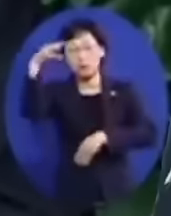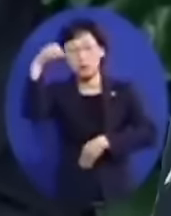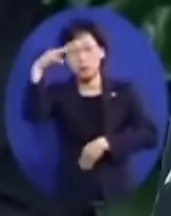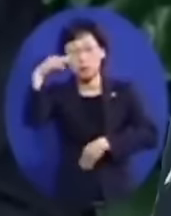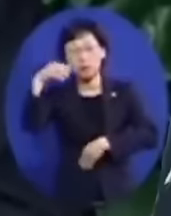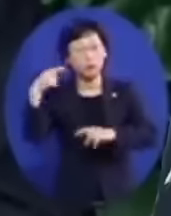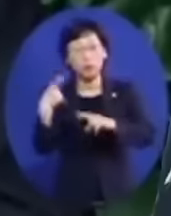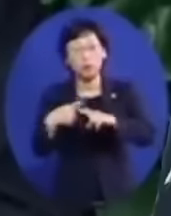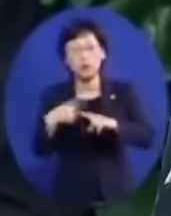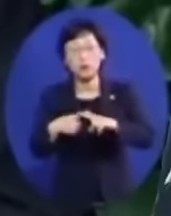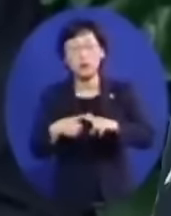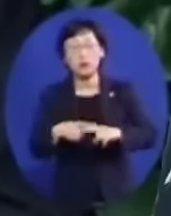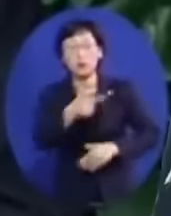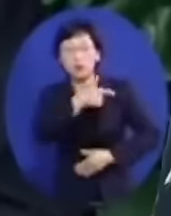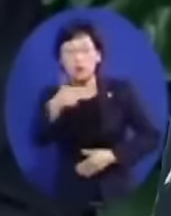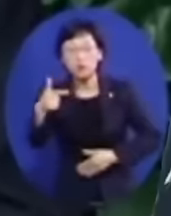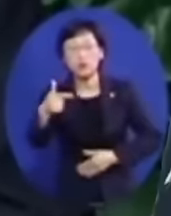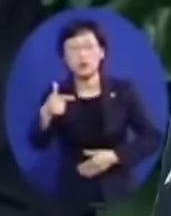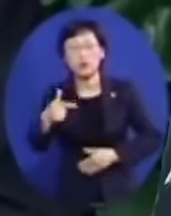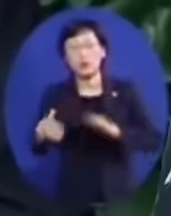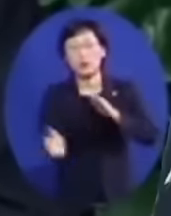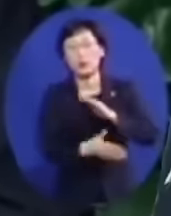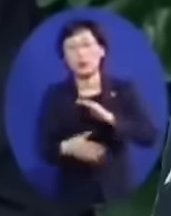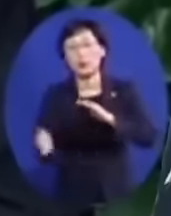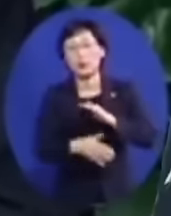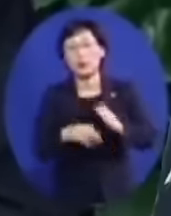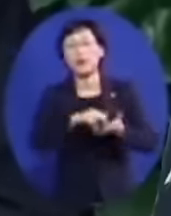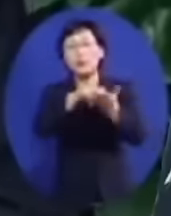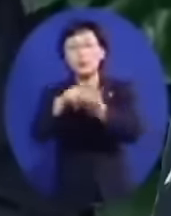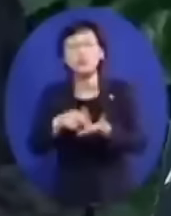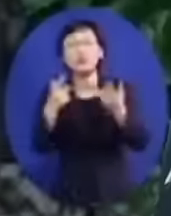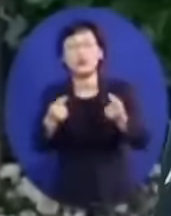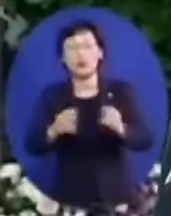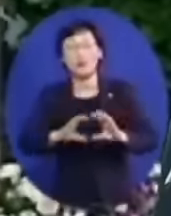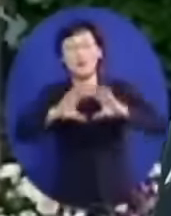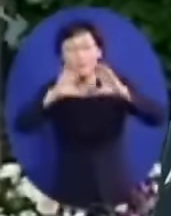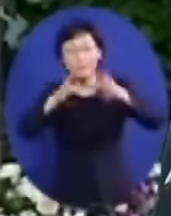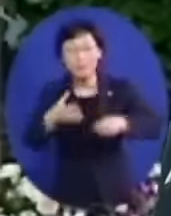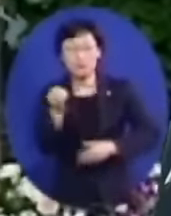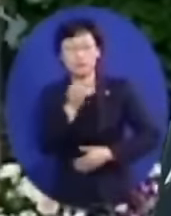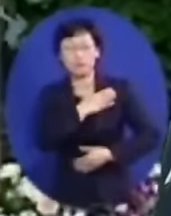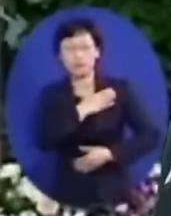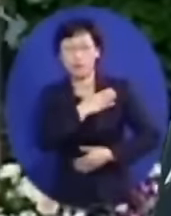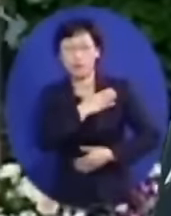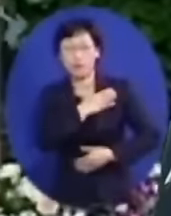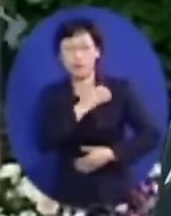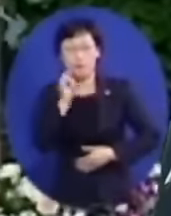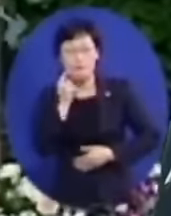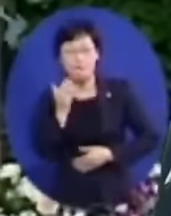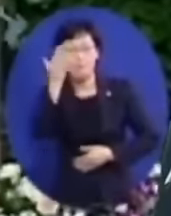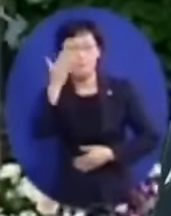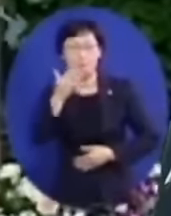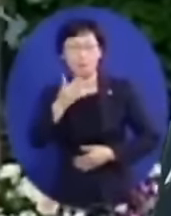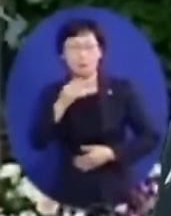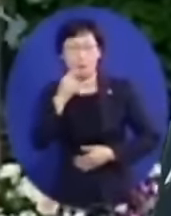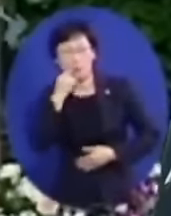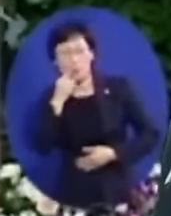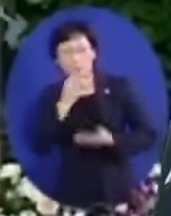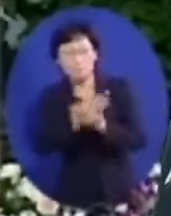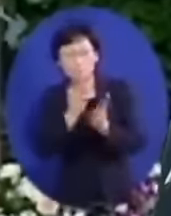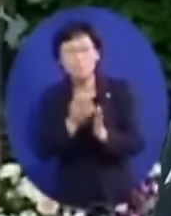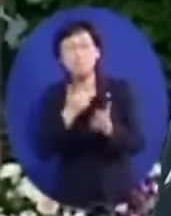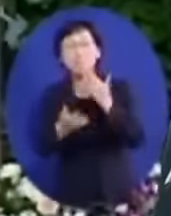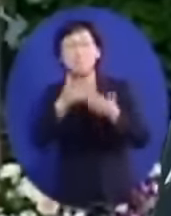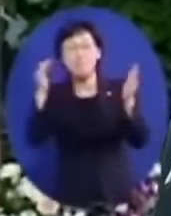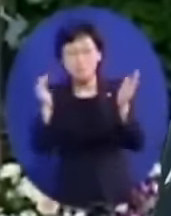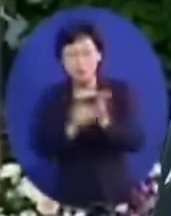전구처럼 너무나 텅 비고 외롭다는 것입니다. 세상 부귀와 영화 공명과 쾌락을 다 가지고 있어도 삶의